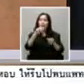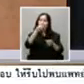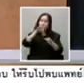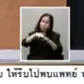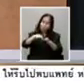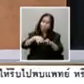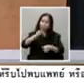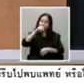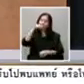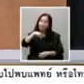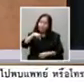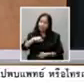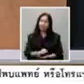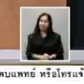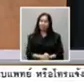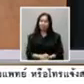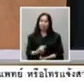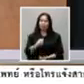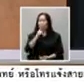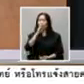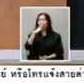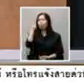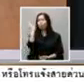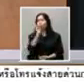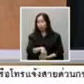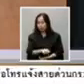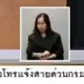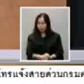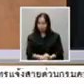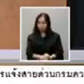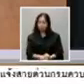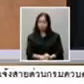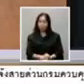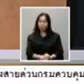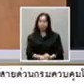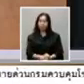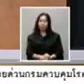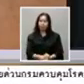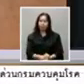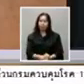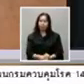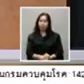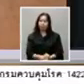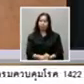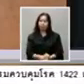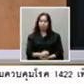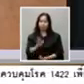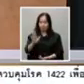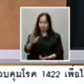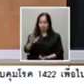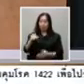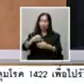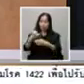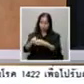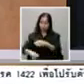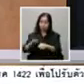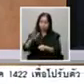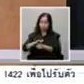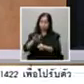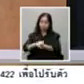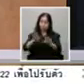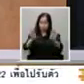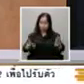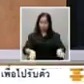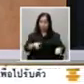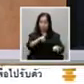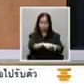แฟกับผมไงผมก็ไม่ติดใจครับ ท่านประธาน เจอเลยท่านเสรี นี ่ท่านวิรัตก็หยุดแล้วนั่งแล้วครับท่านเจรานั่งเถอะครับนั่งเถอะ